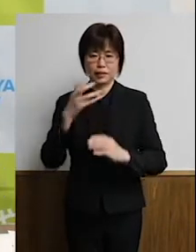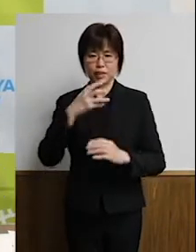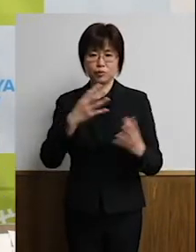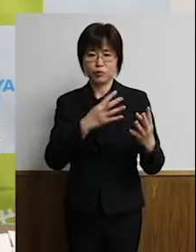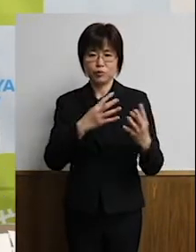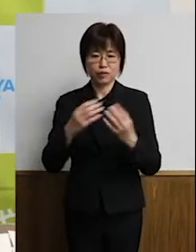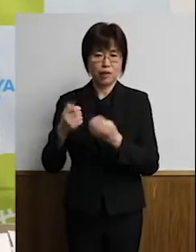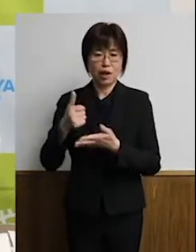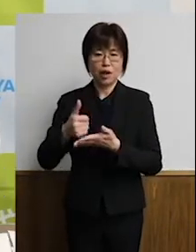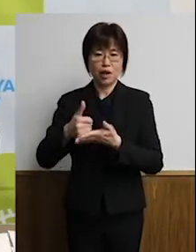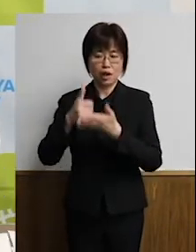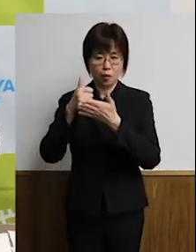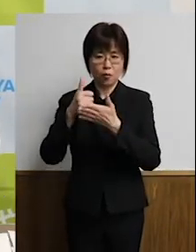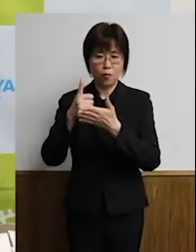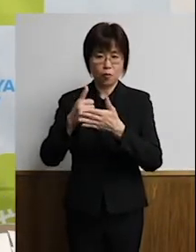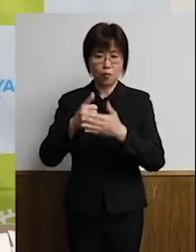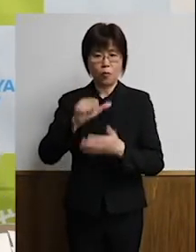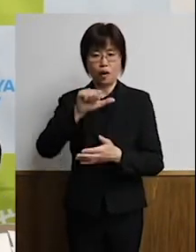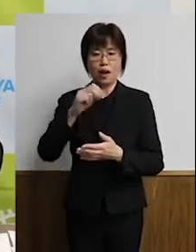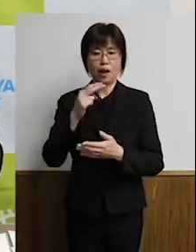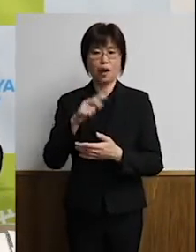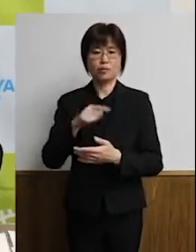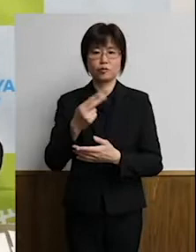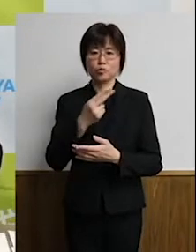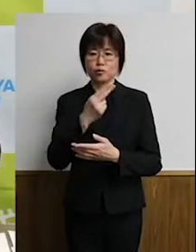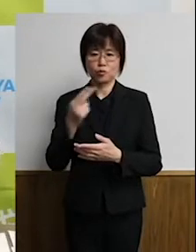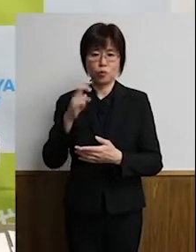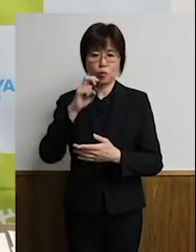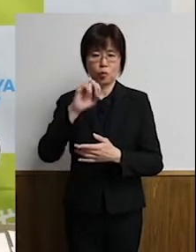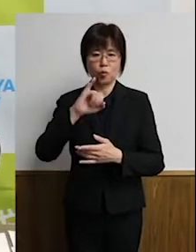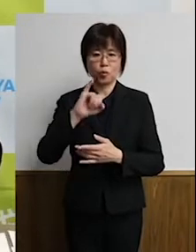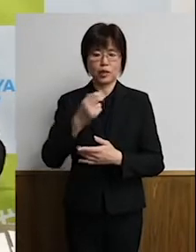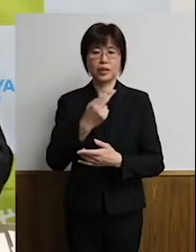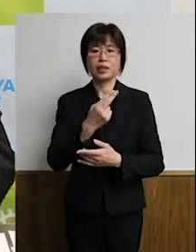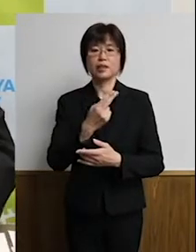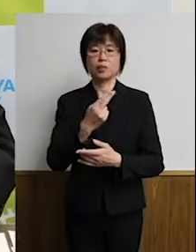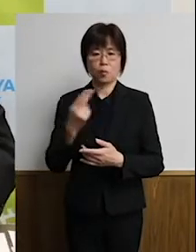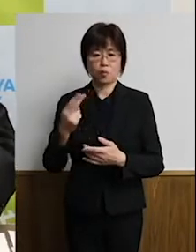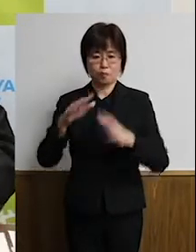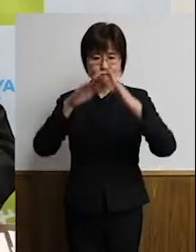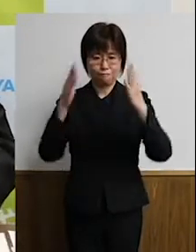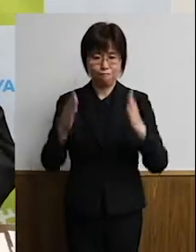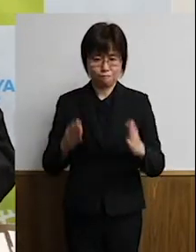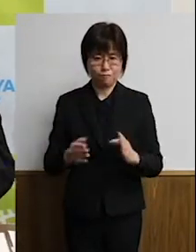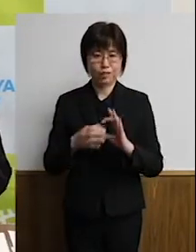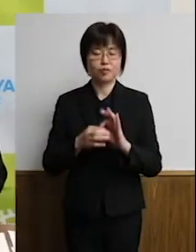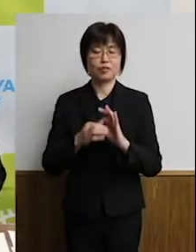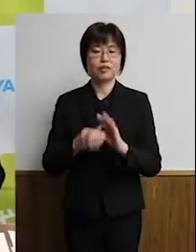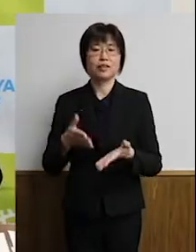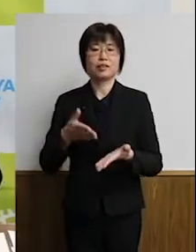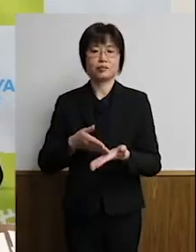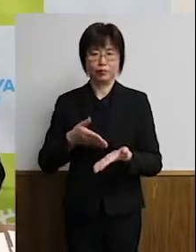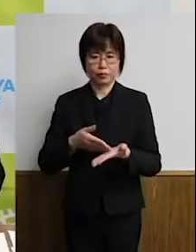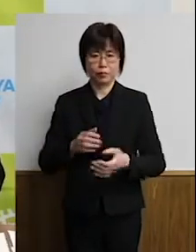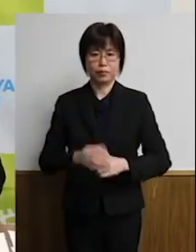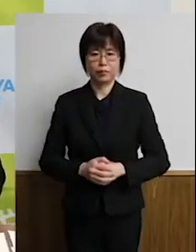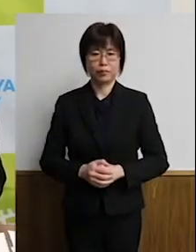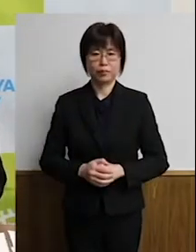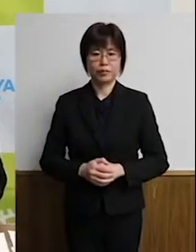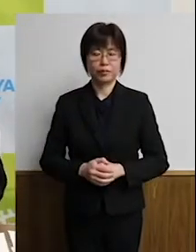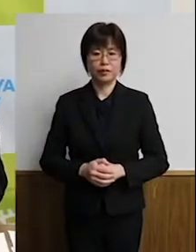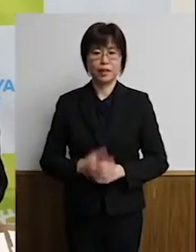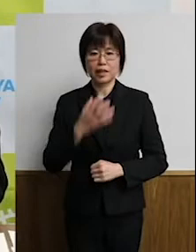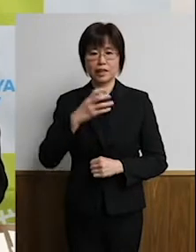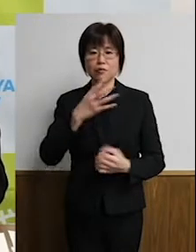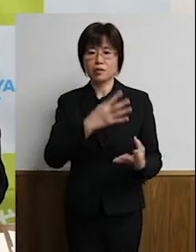ンドロイドプレ公開につきましてご説明をいたします。資料の2ページをご覧ください。深谷市